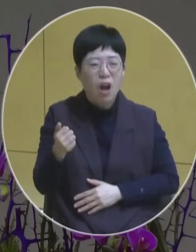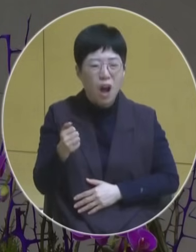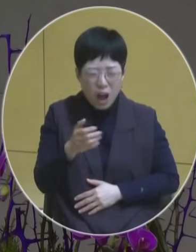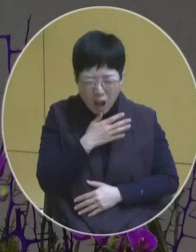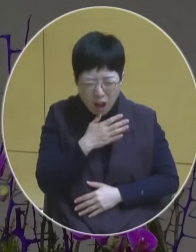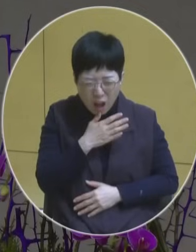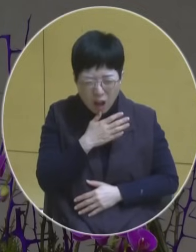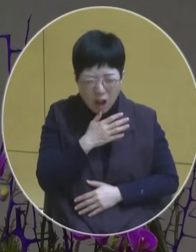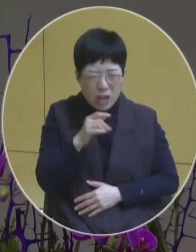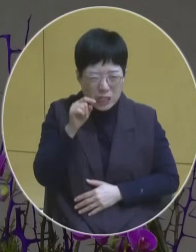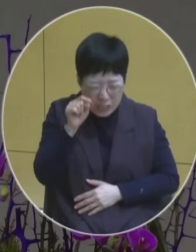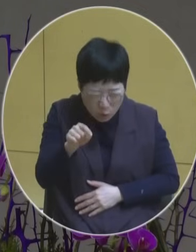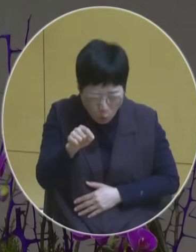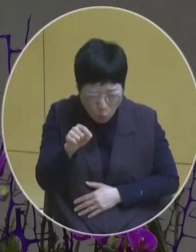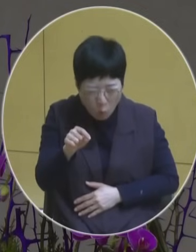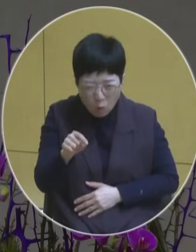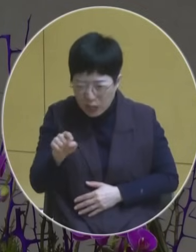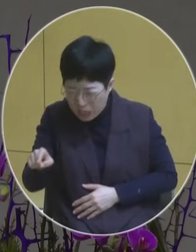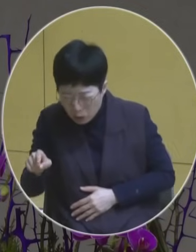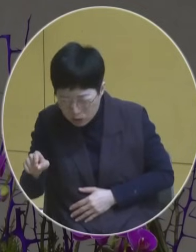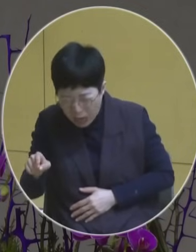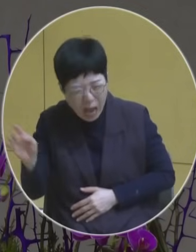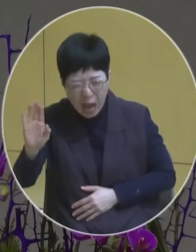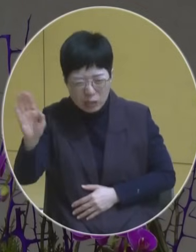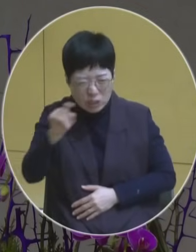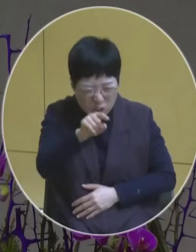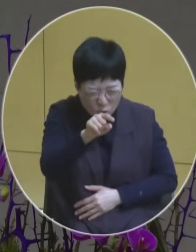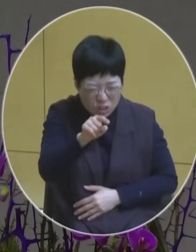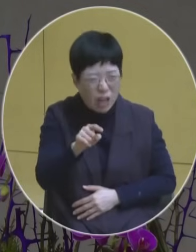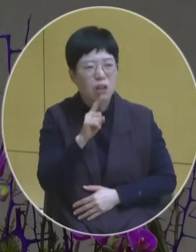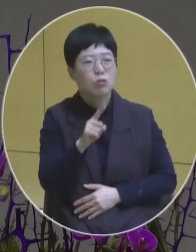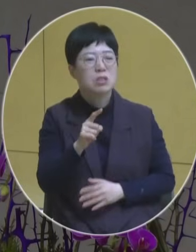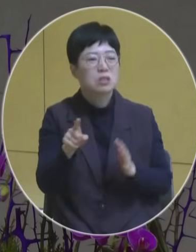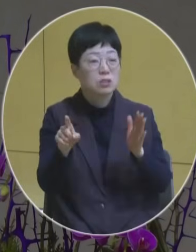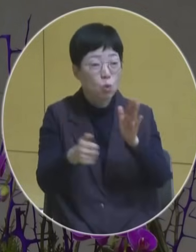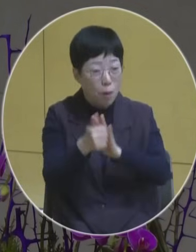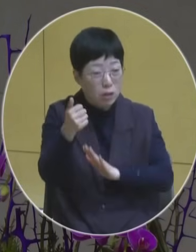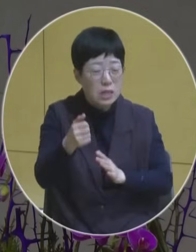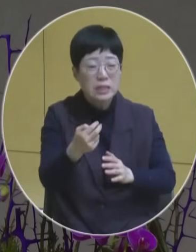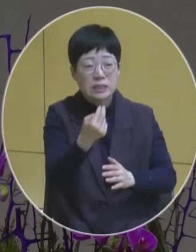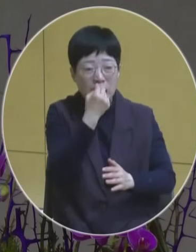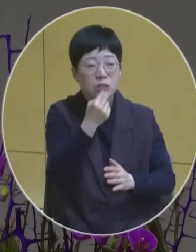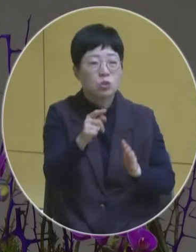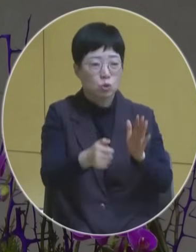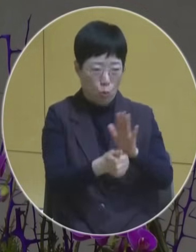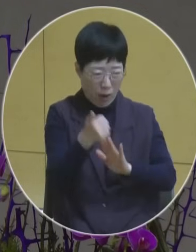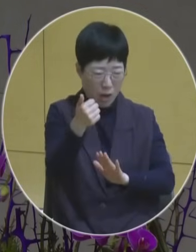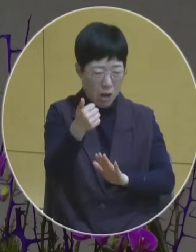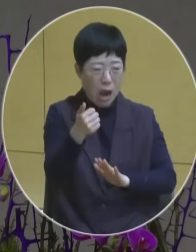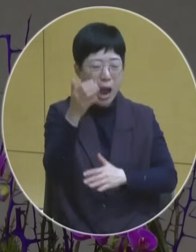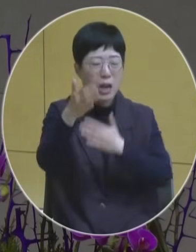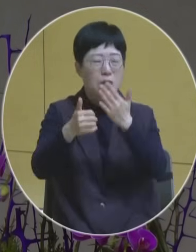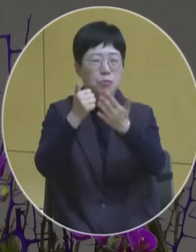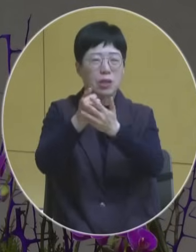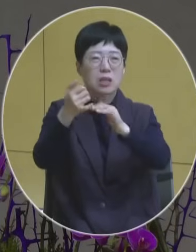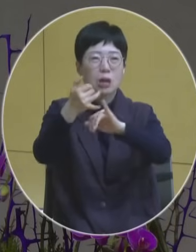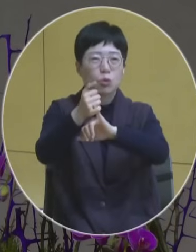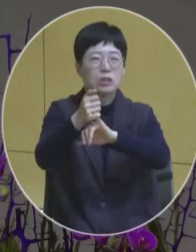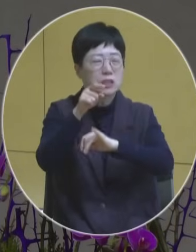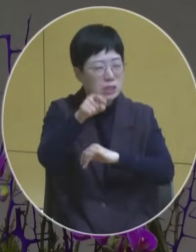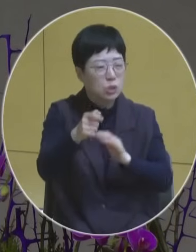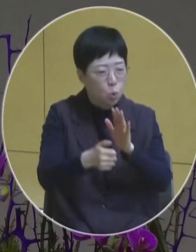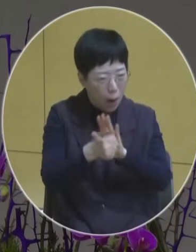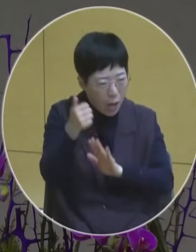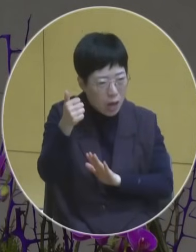내가 소망으로 삼았던 것은 이것이 아니구나. 참 소망은, 그래서 그 소망을 산 소망이라 그래요. 하나님께서 우리에게 약속하신